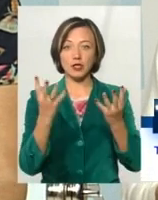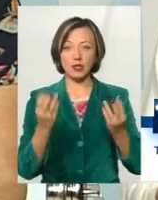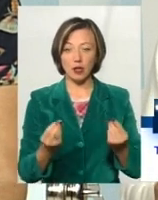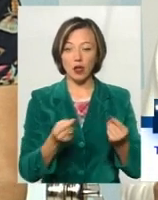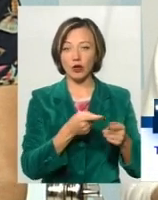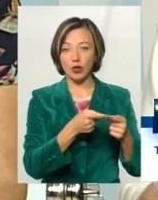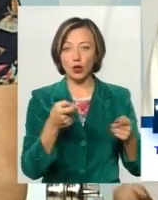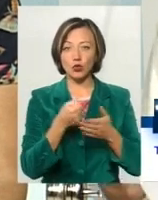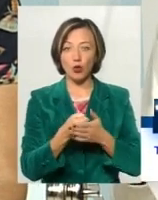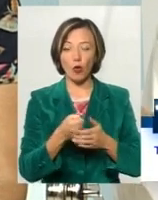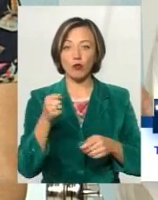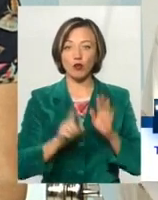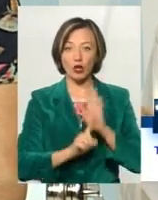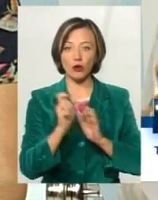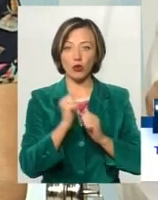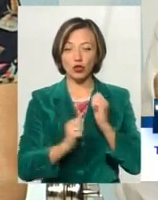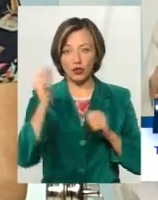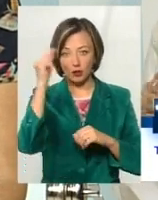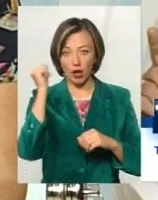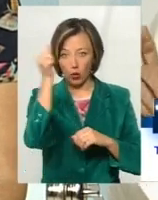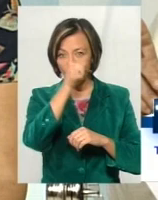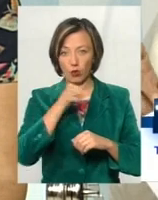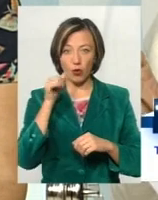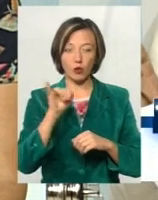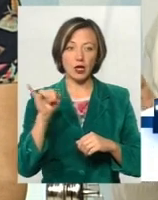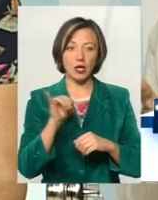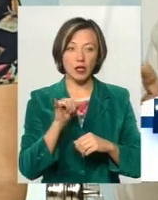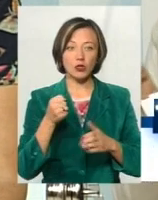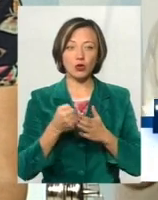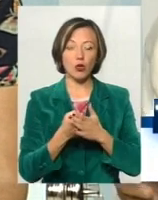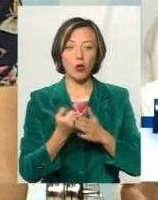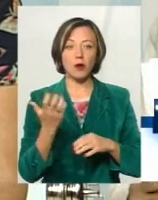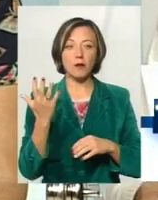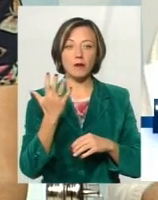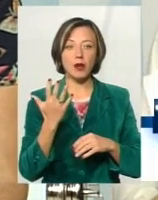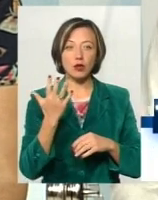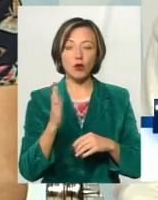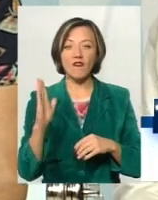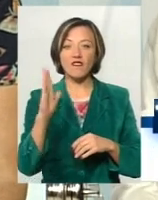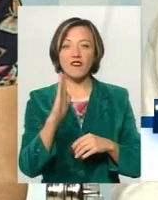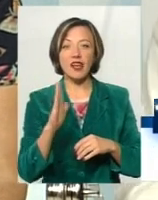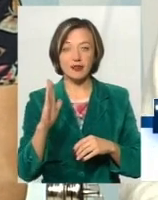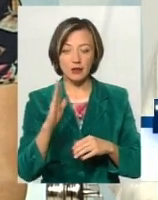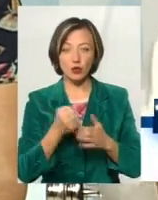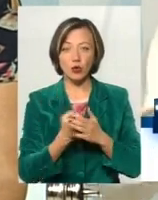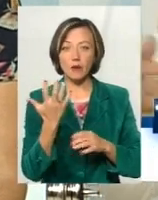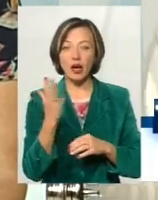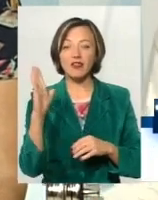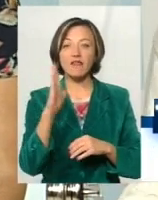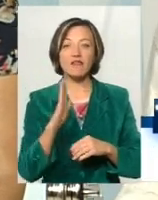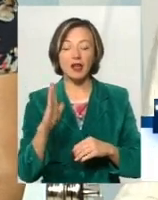до початку кожного навчального року і до 5 вересня. До 5 вересня